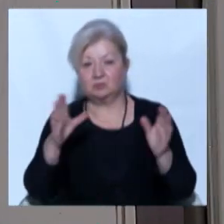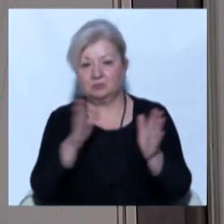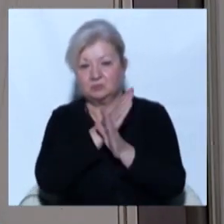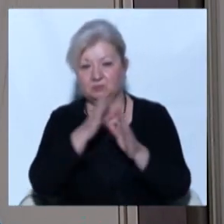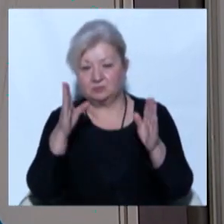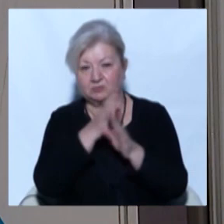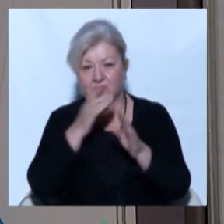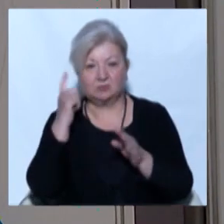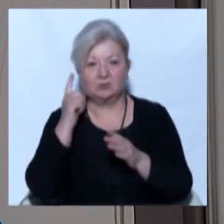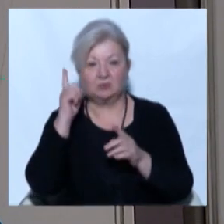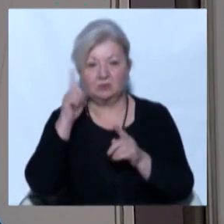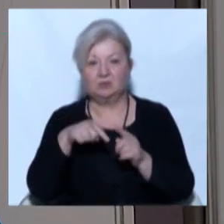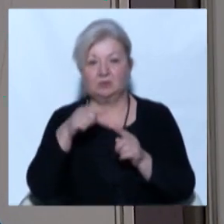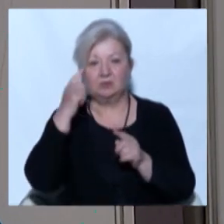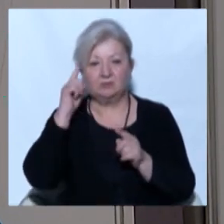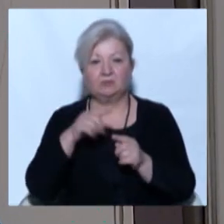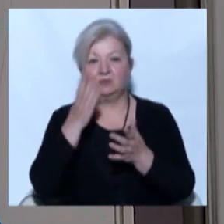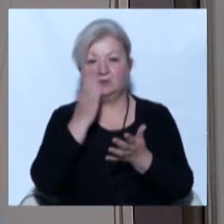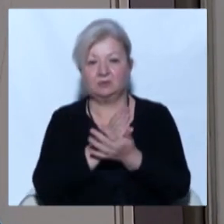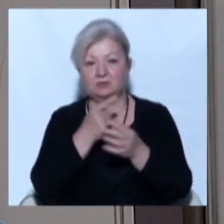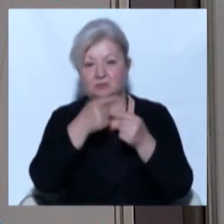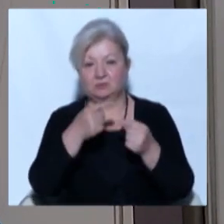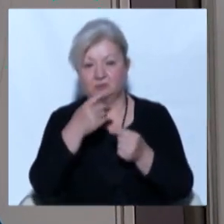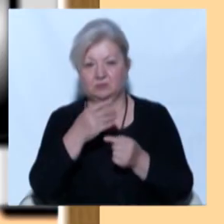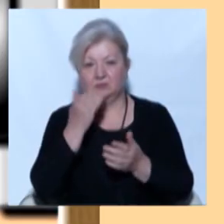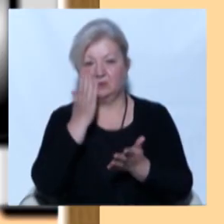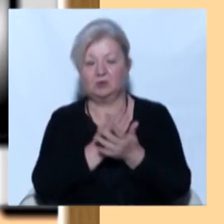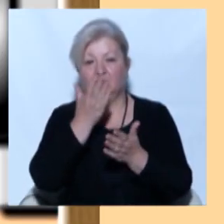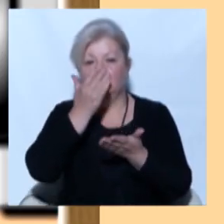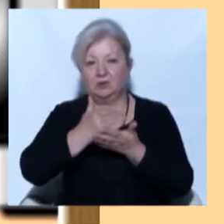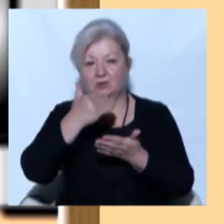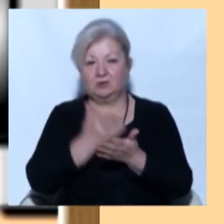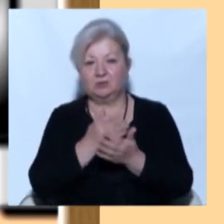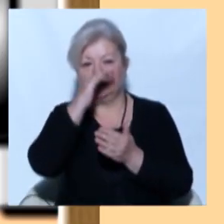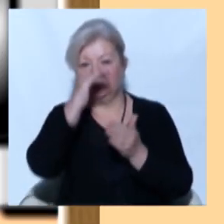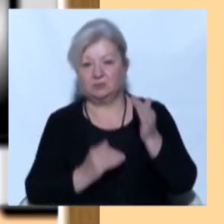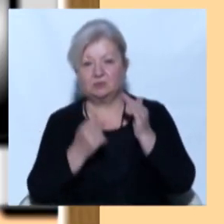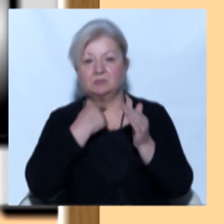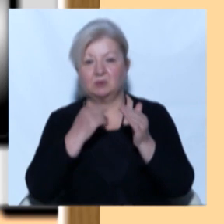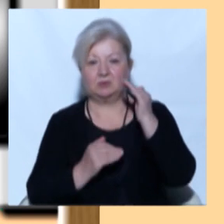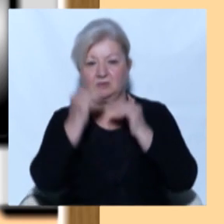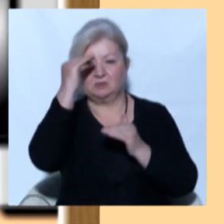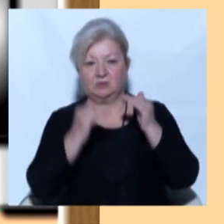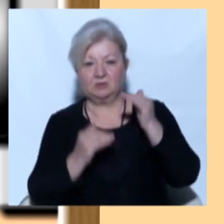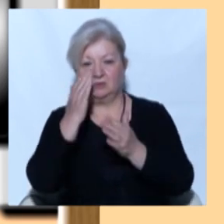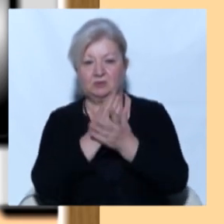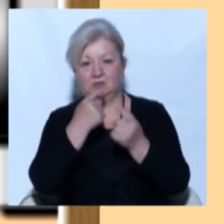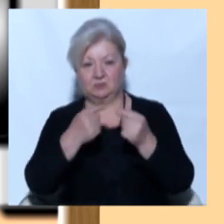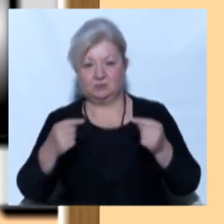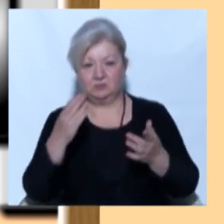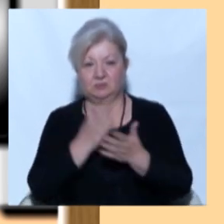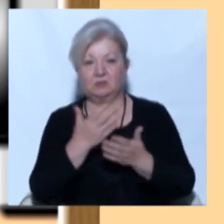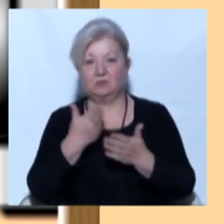ოქტავებად იყოფა დიაპაზონი, მუსიკალური დიაპაზონი. თქვათ, პირველი ოქტავის ბგერები მეორე ოქტავისგან